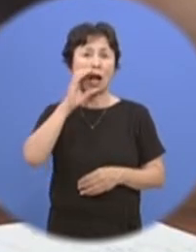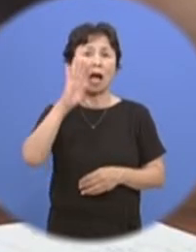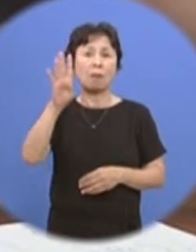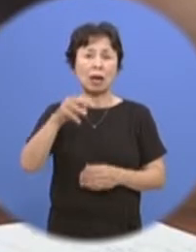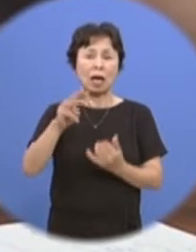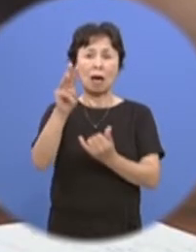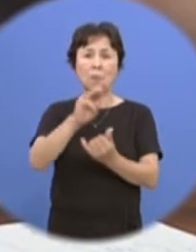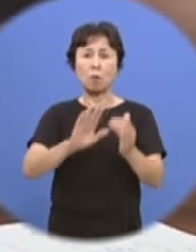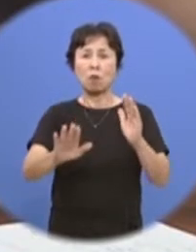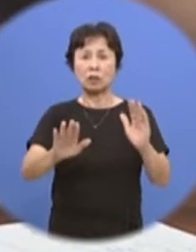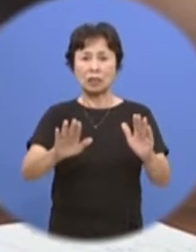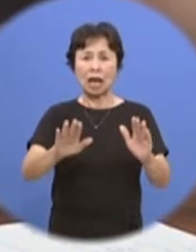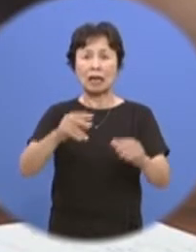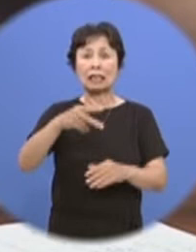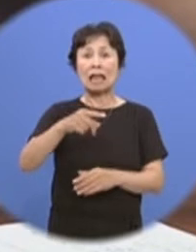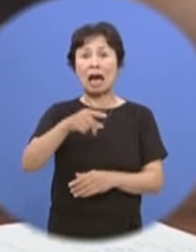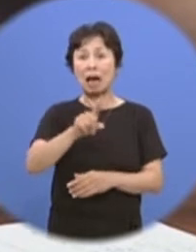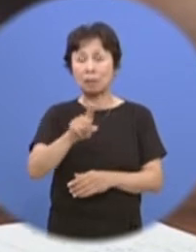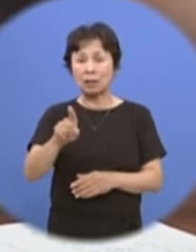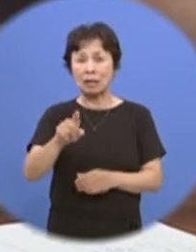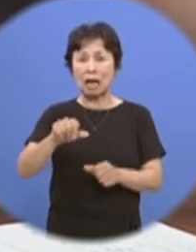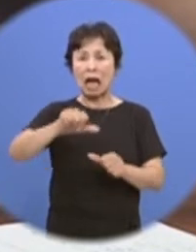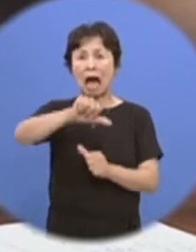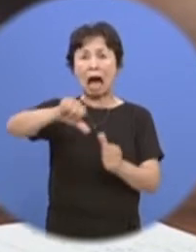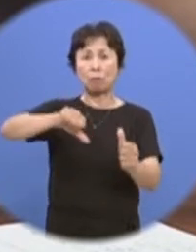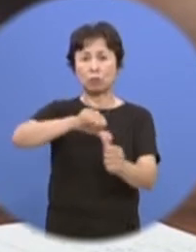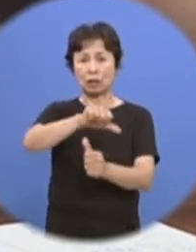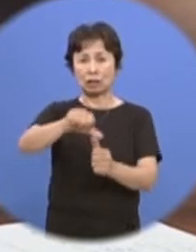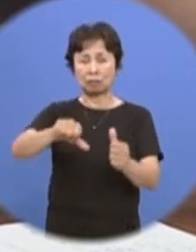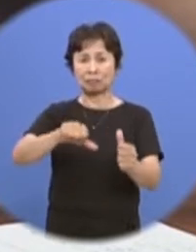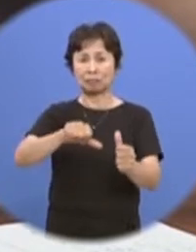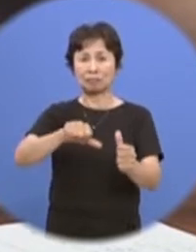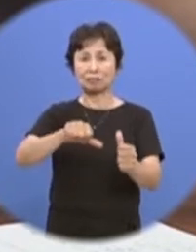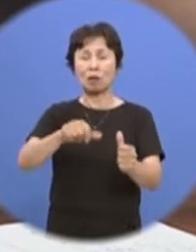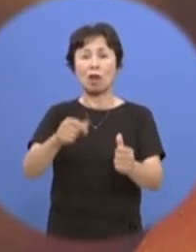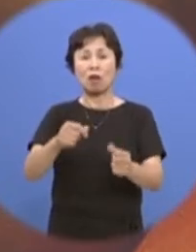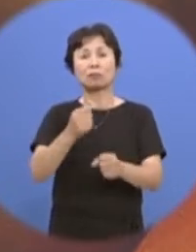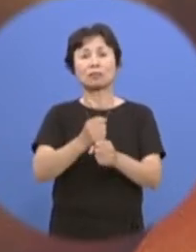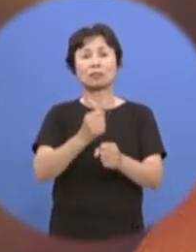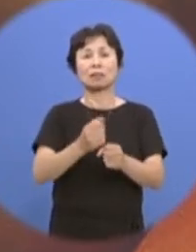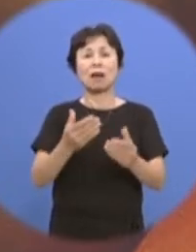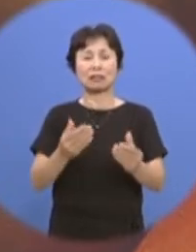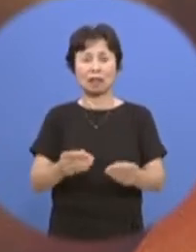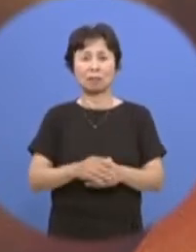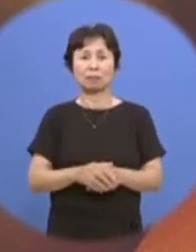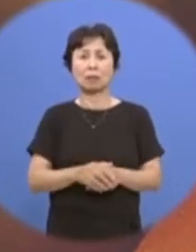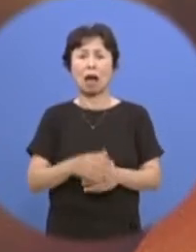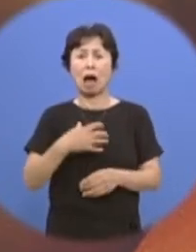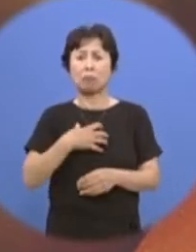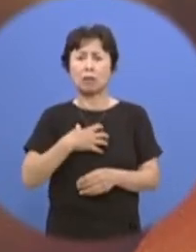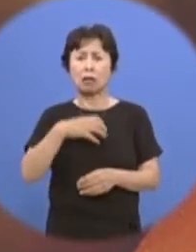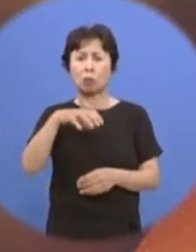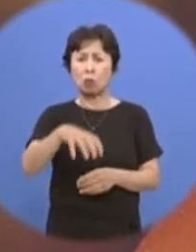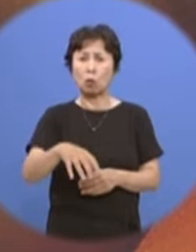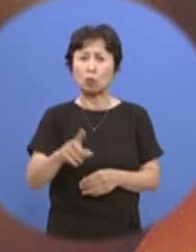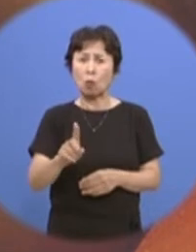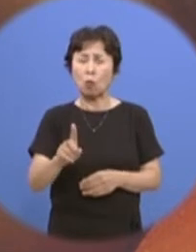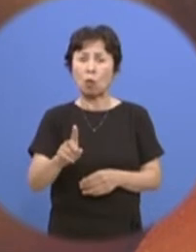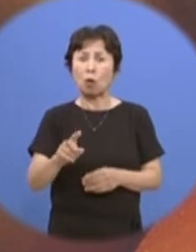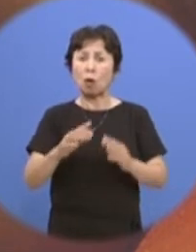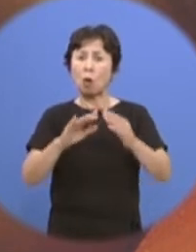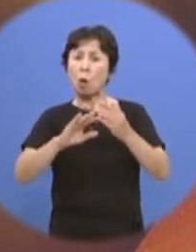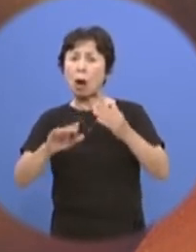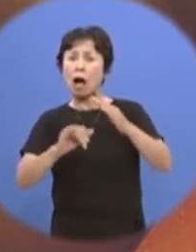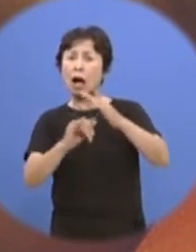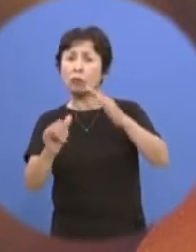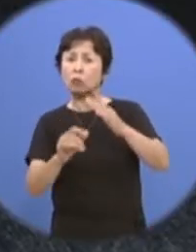ねちょっと決定的な情報入手ツールだと思っています、 はい、 どこが危ないか、家族は今どうなってるか、うん、